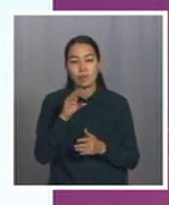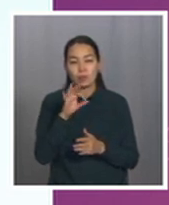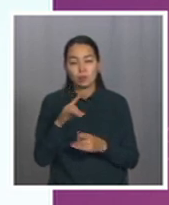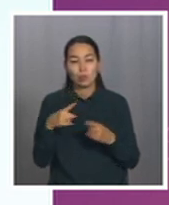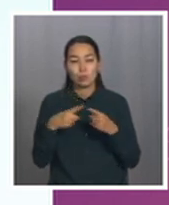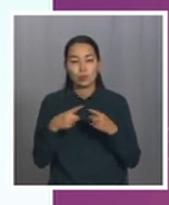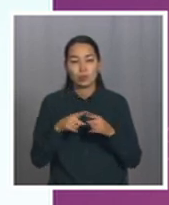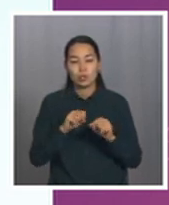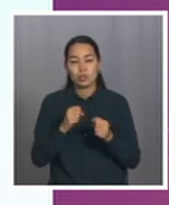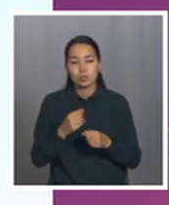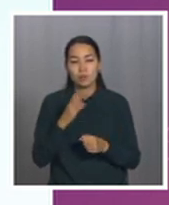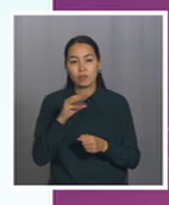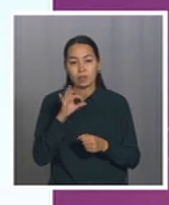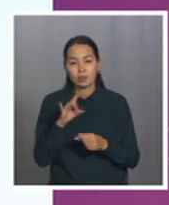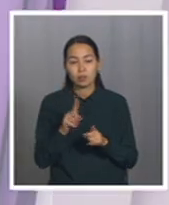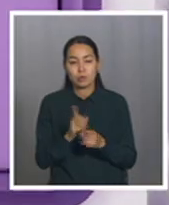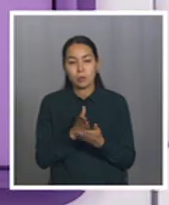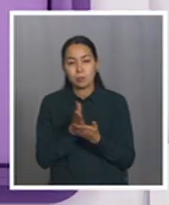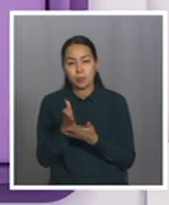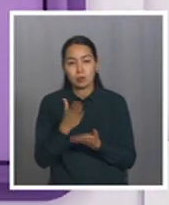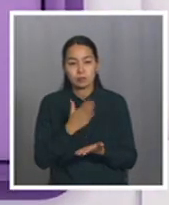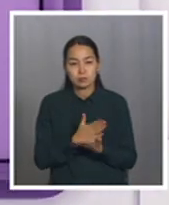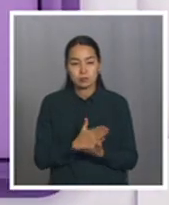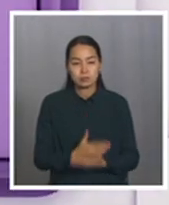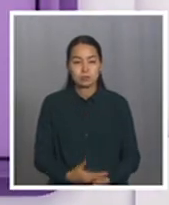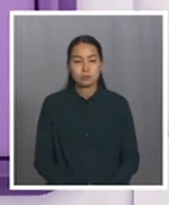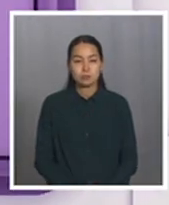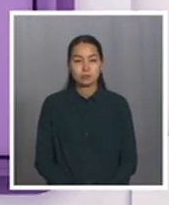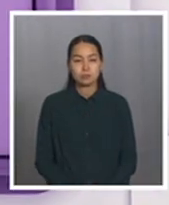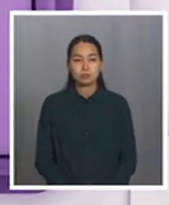жылдамдық векторының бағытымен бағыттас болады.